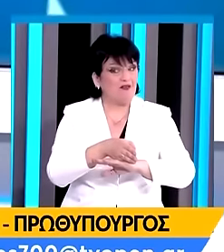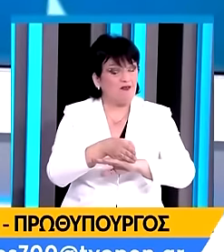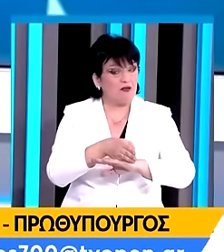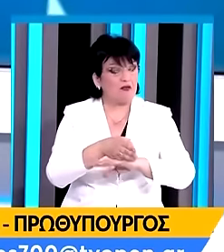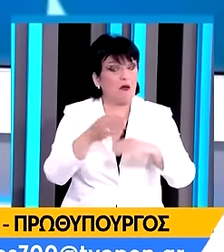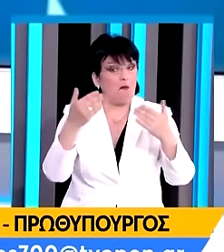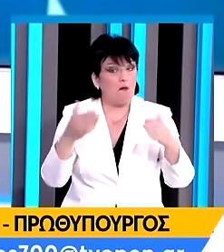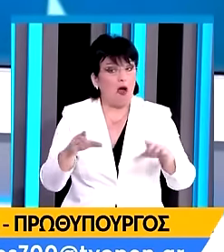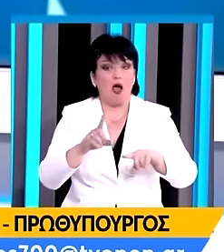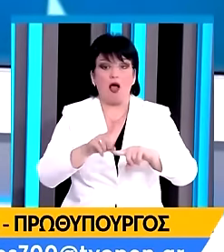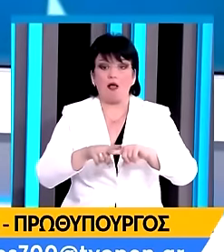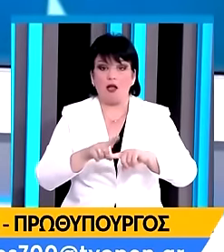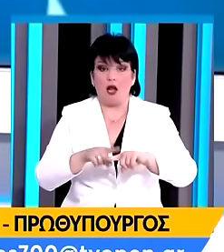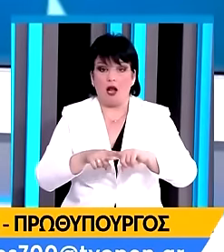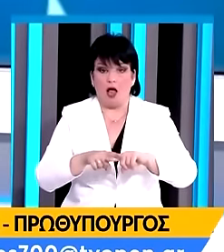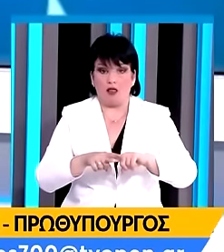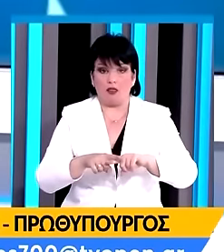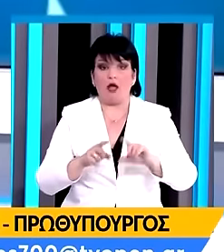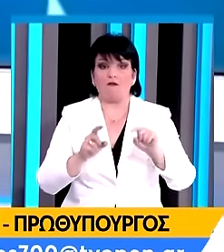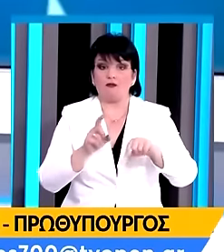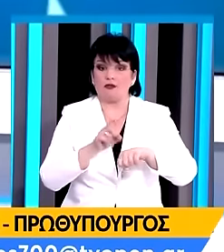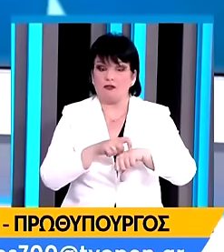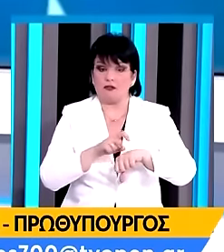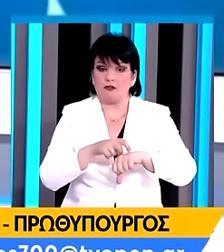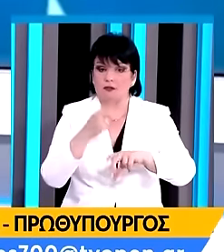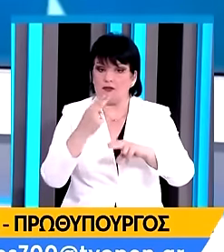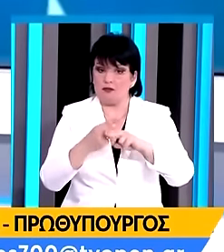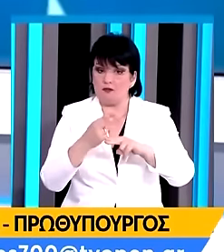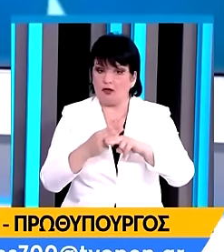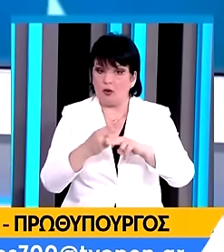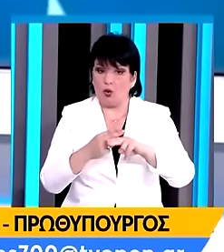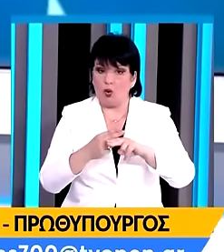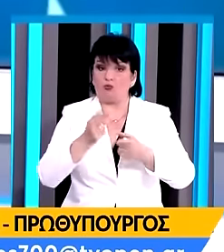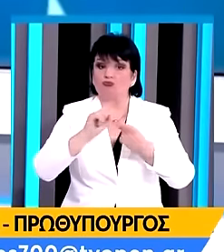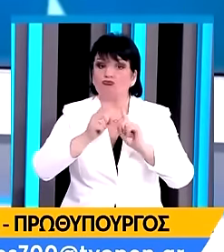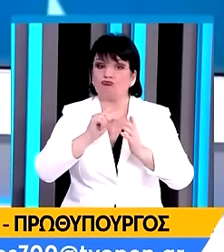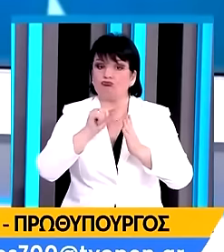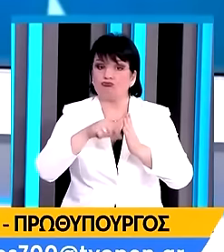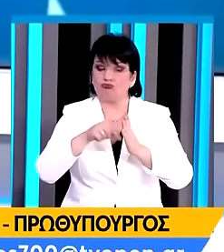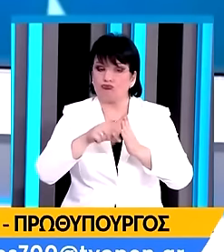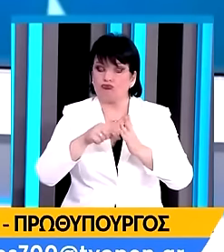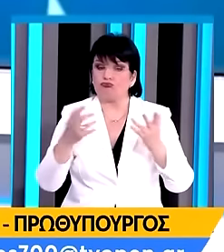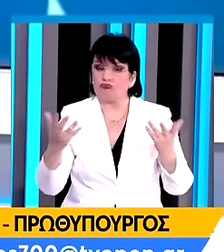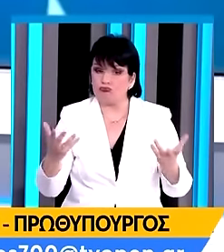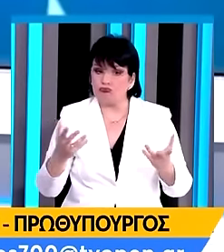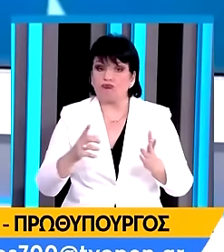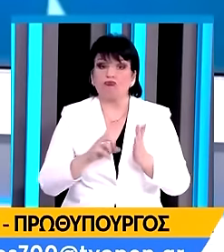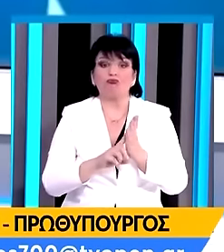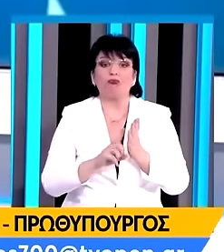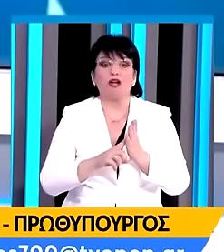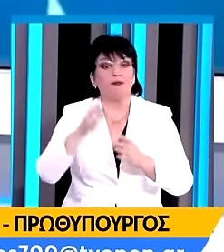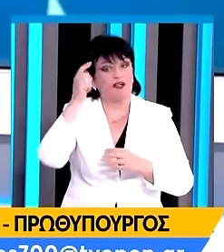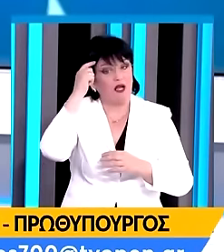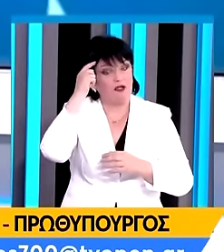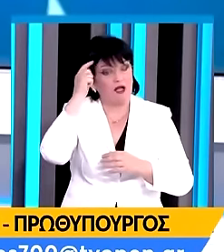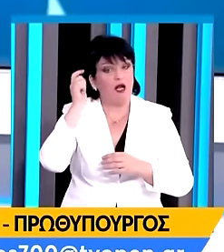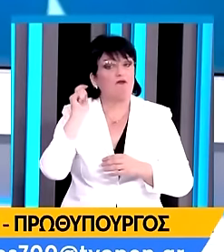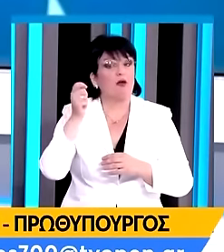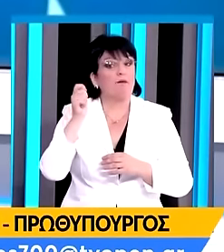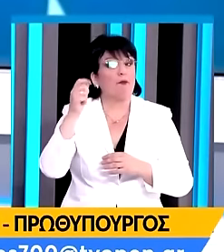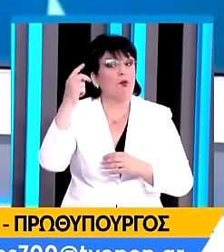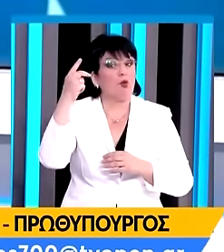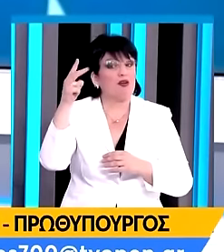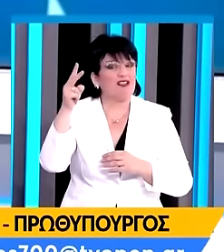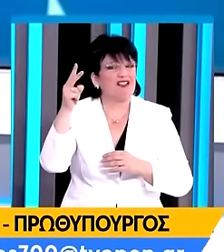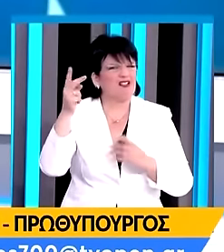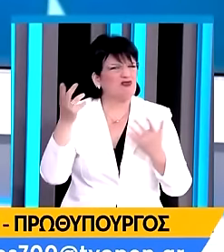έγινε και η Ελλάδα δεν είναι απομονωμένη αυτή τη στιγμή. Τα Σκόπια είναι απομονωμένα και νομίζω τελικά θα αντιληφθούν ότι αυτή η πολιτική είναι αδιέξοδη.